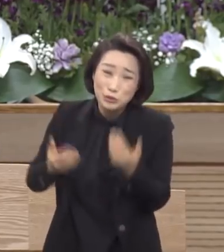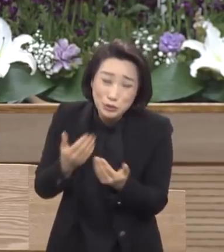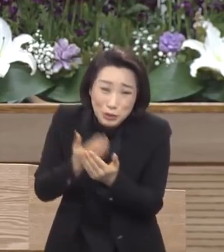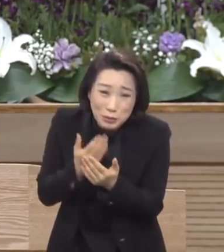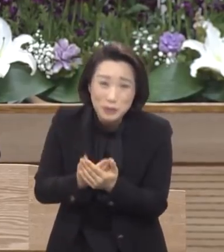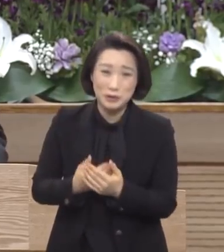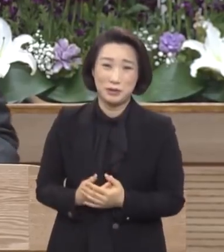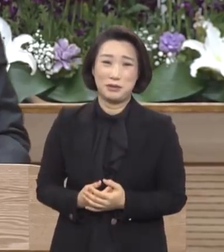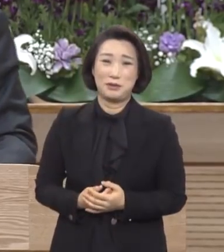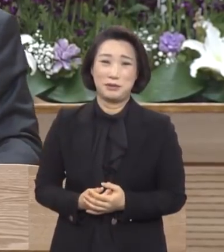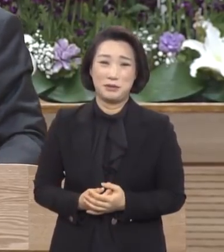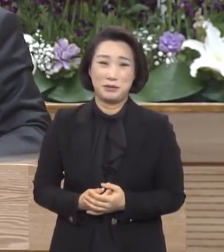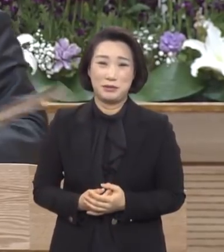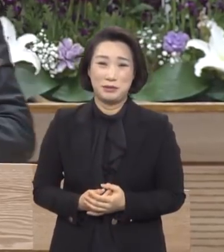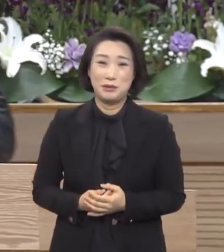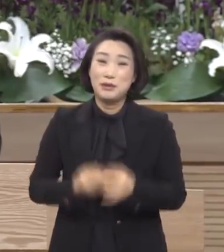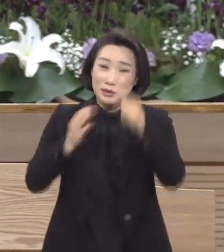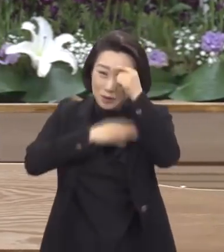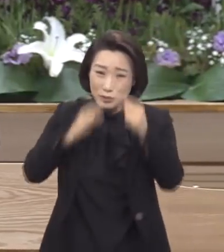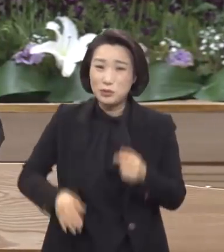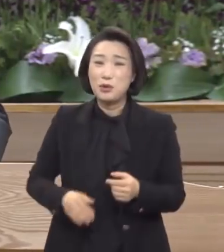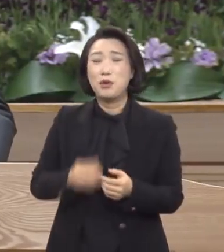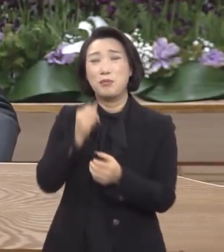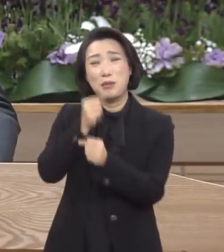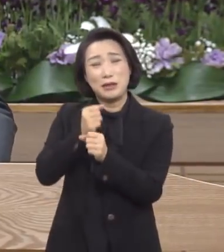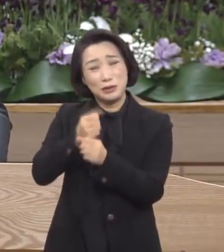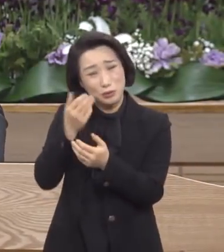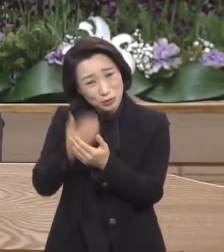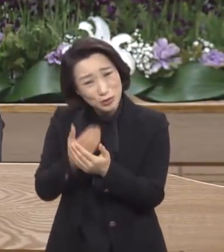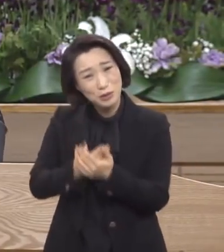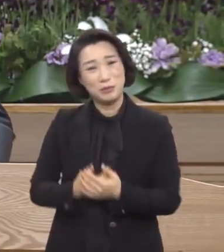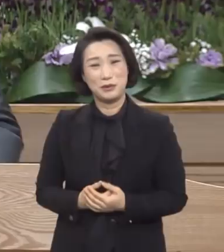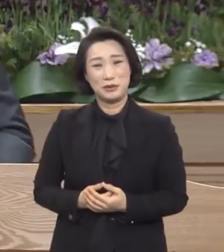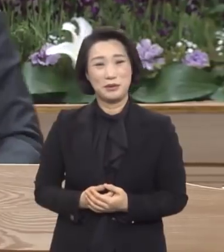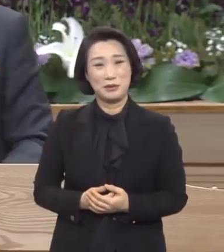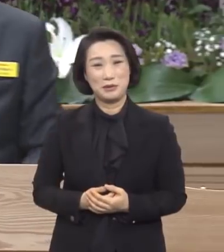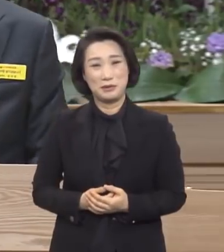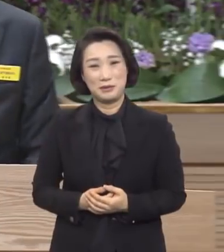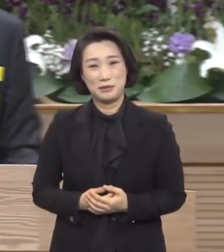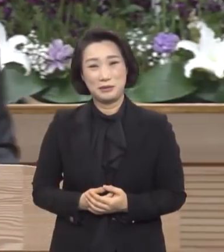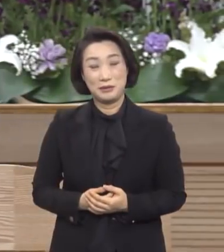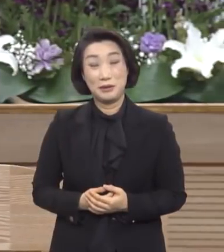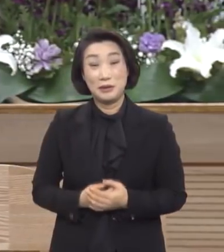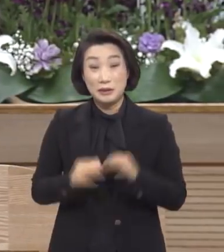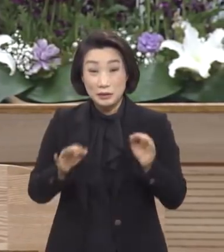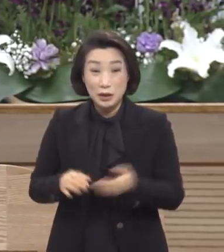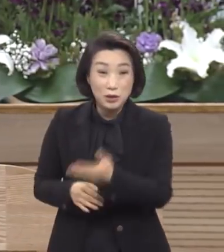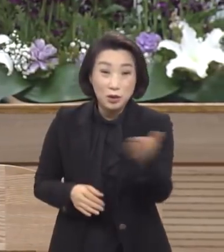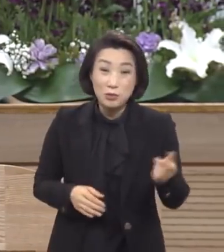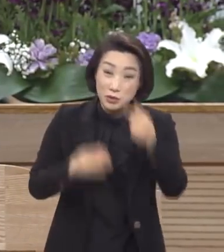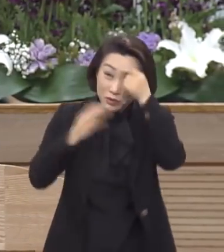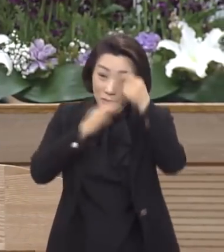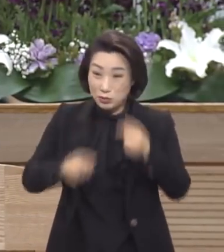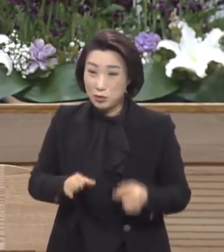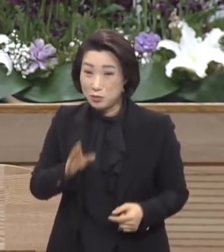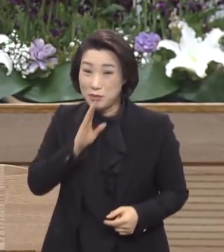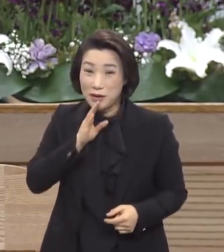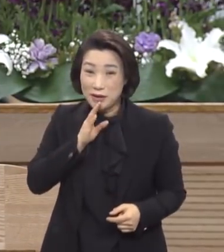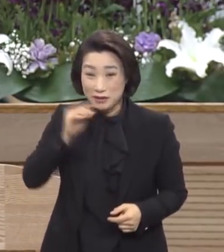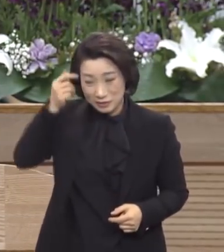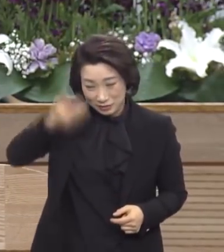하옵소서. 성도 만들게 하옵소서. 근데 과연 성도냐 그